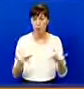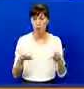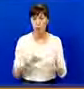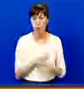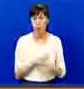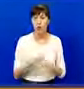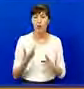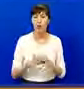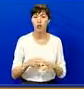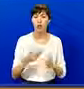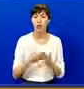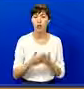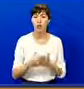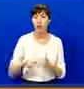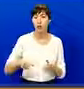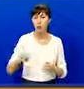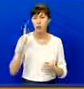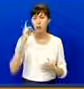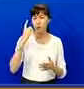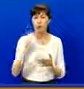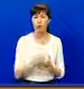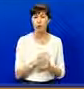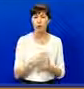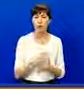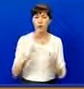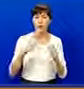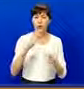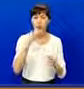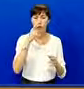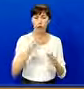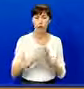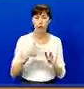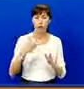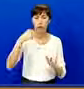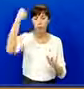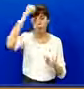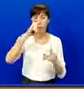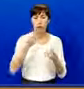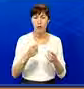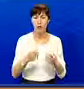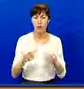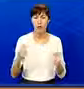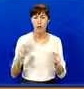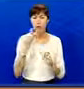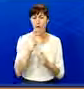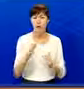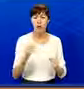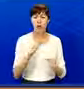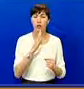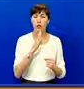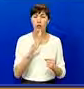заттар ретінде сөмке және ұялы телефон тәркіленді. Тергеу барысында анықталғандай 30 жастағы ұсталған азамат қарсылық көрсете алмайтын қыз